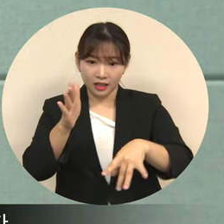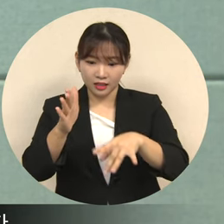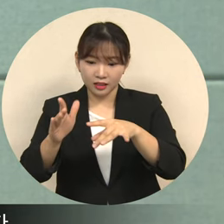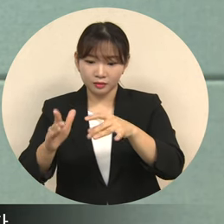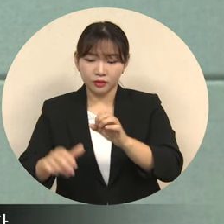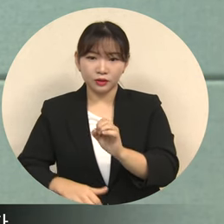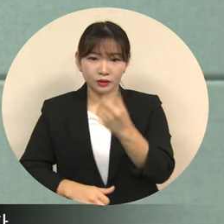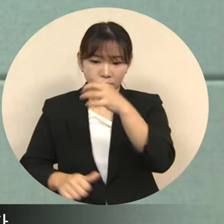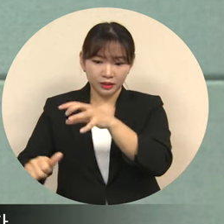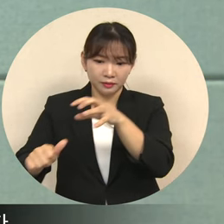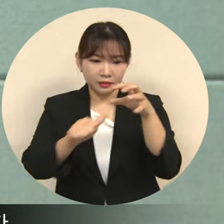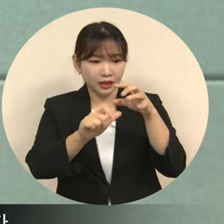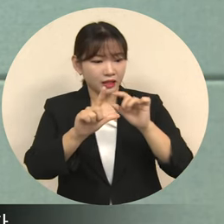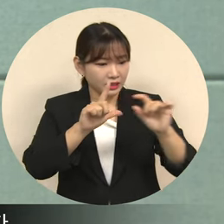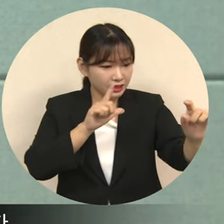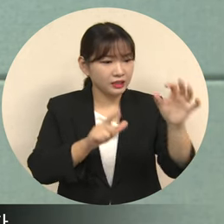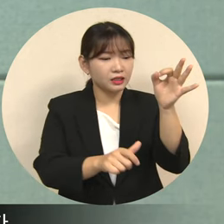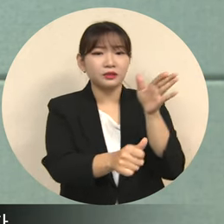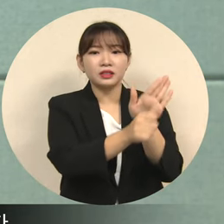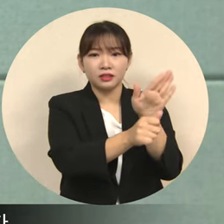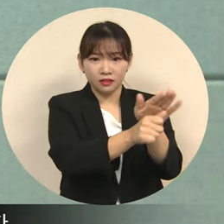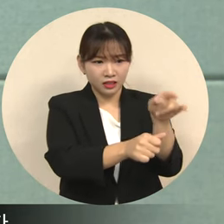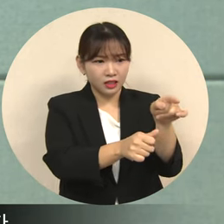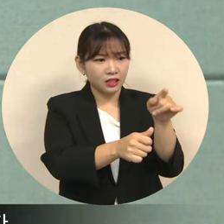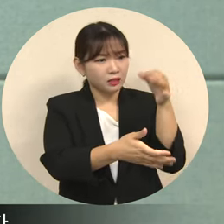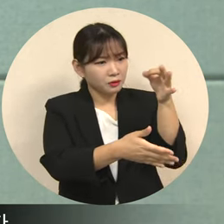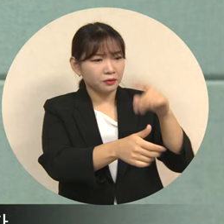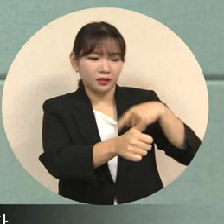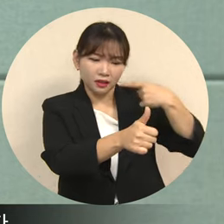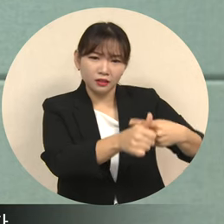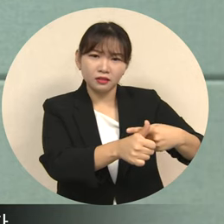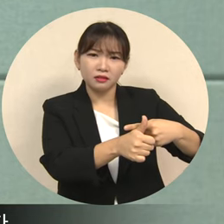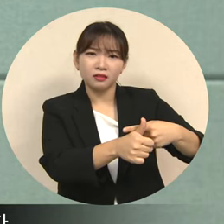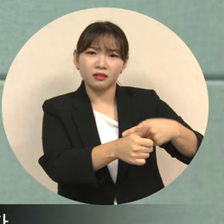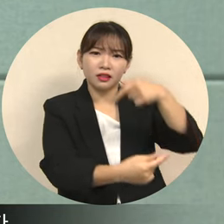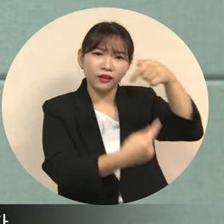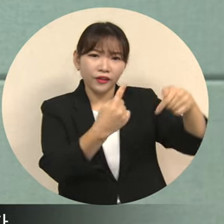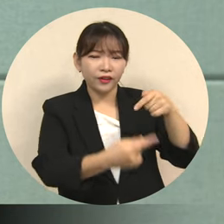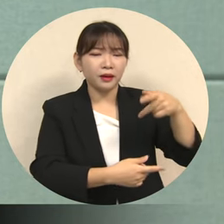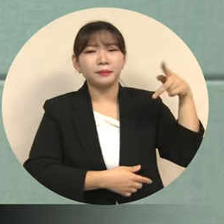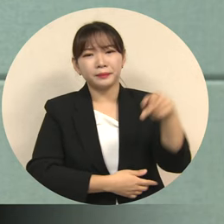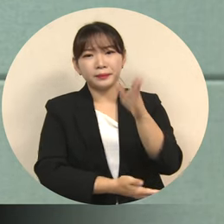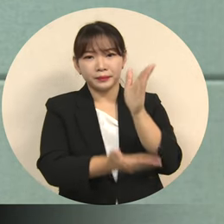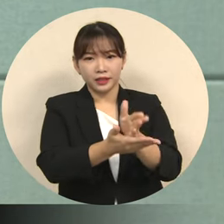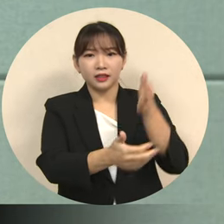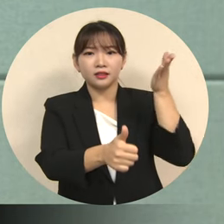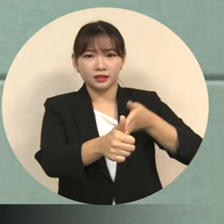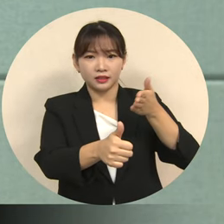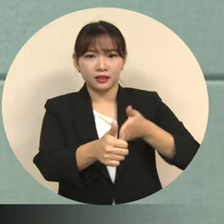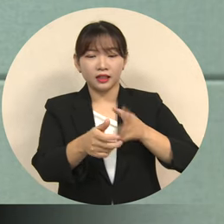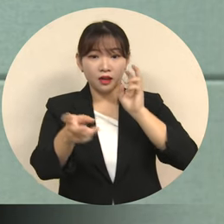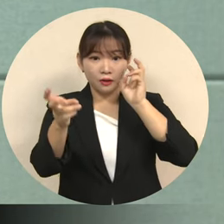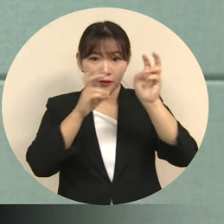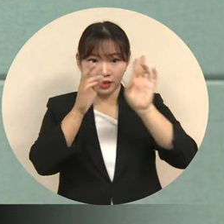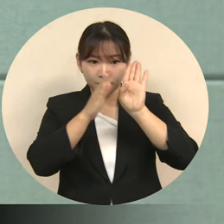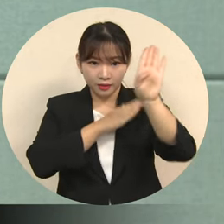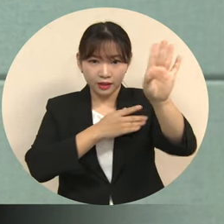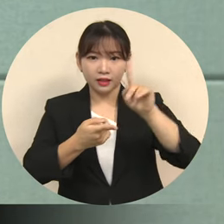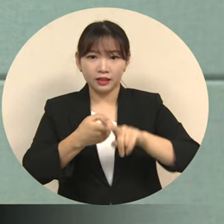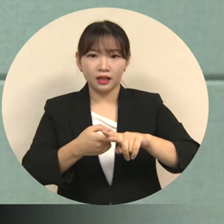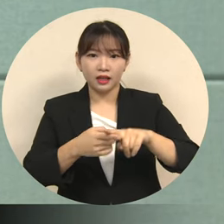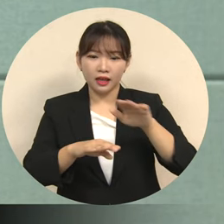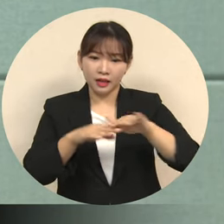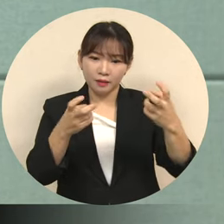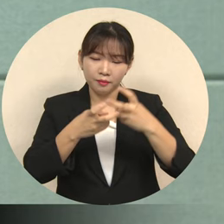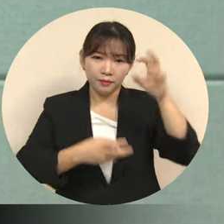재정 지원금에 크게 의존하는 경영은 단절하기 바랍니다. 회사의 명운을 걸고 차구책을